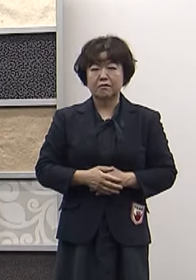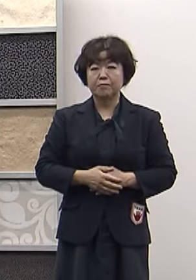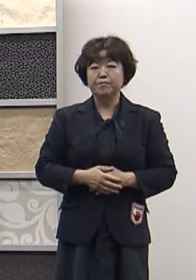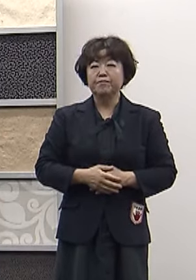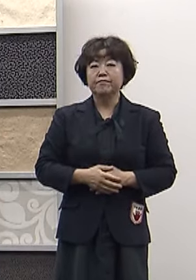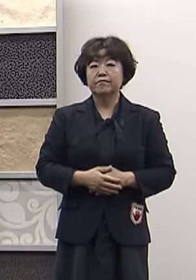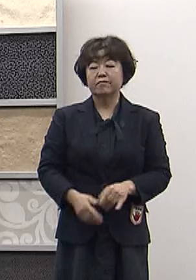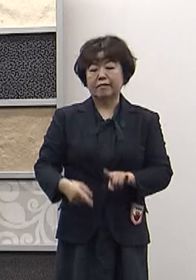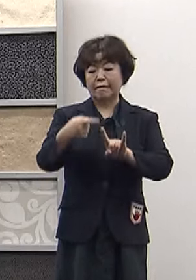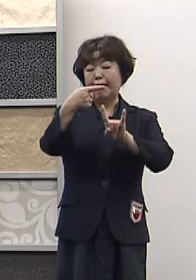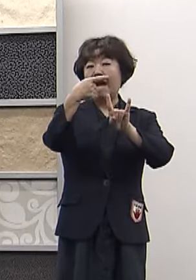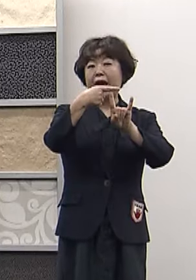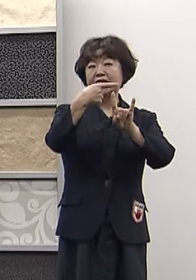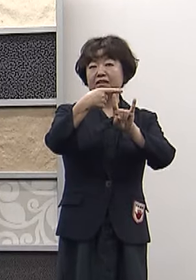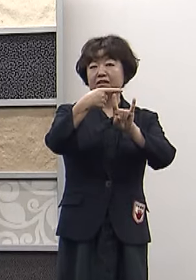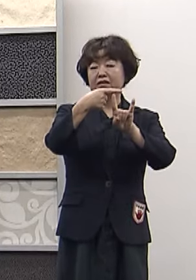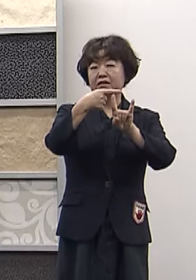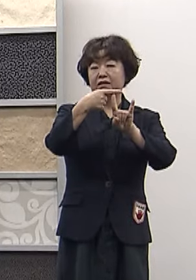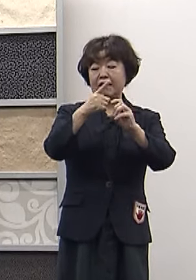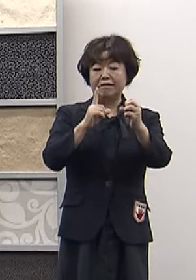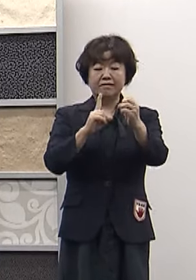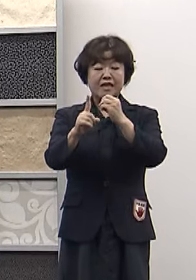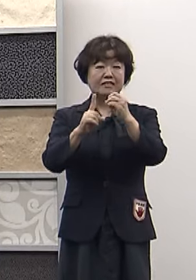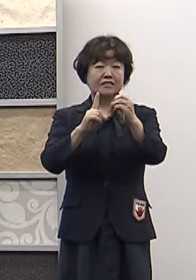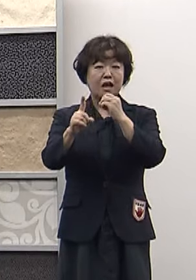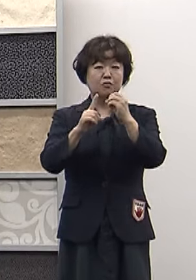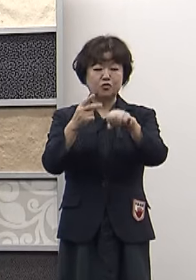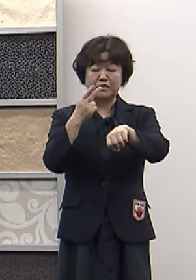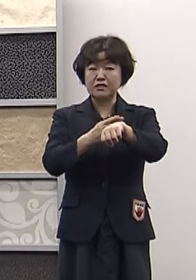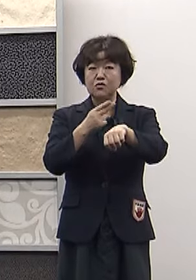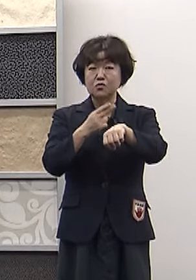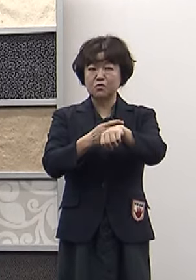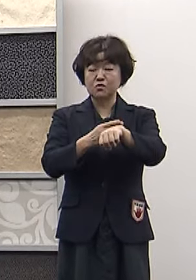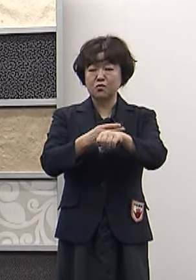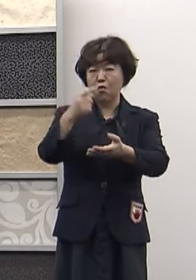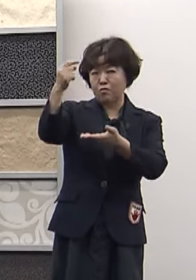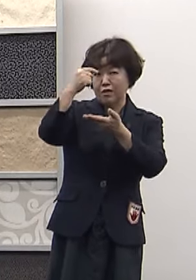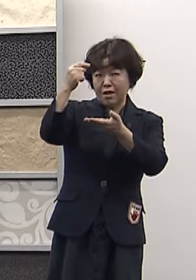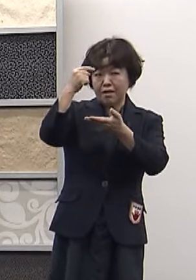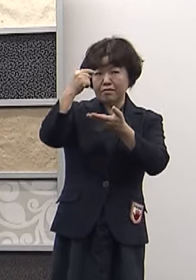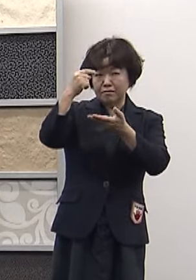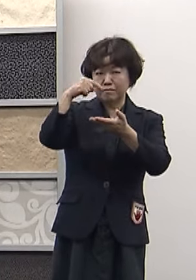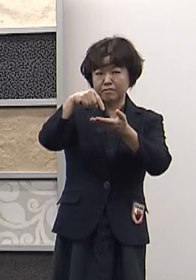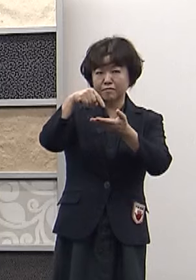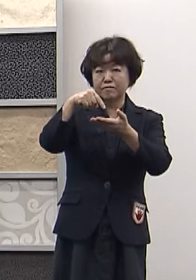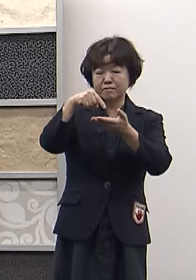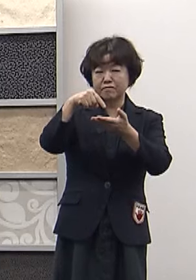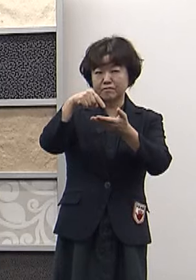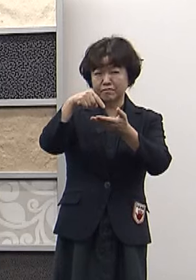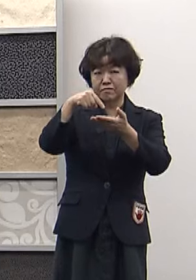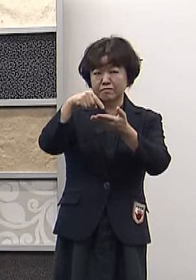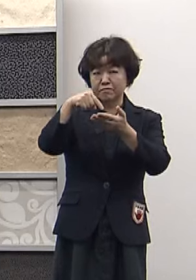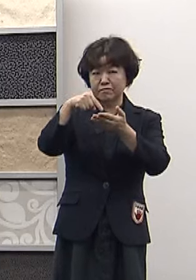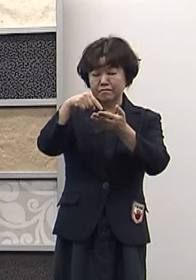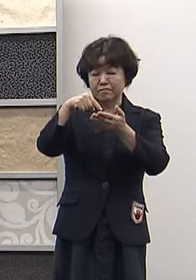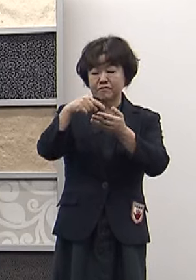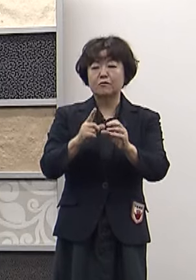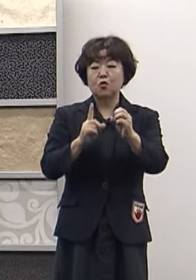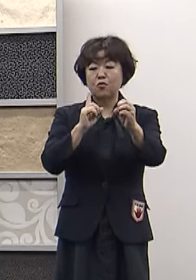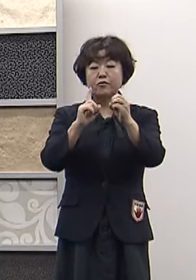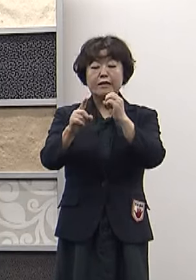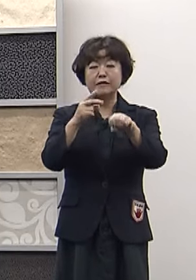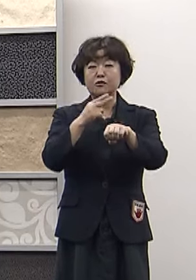する、要はデジタルに関するその技術を習得していただいて、まあ、これ今デジタル技術者、 IT 技術者、デジタル技術者、その